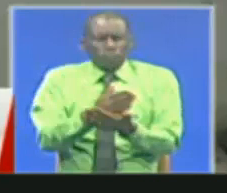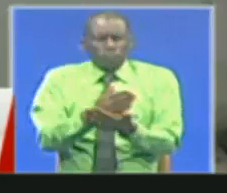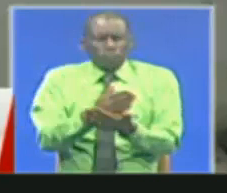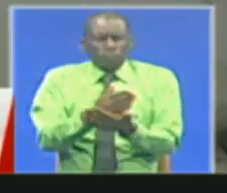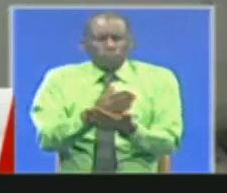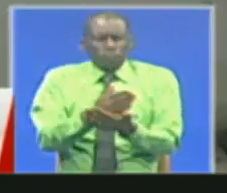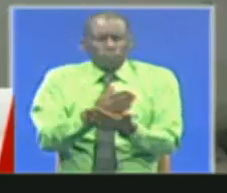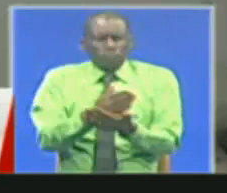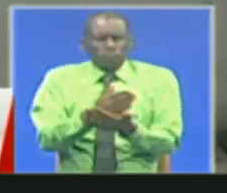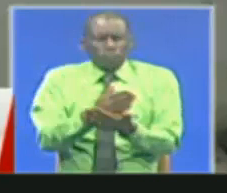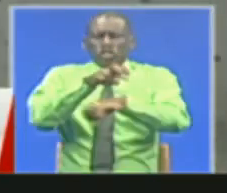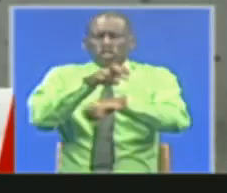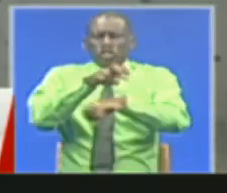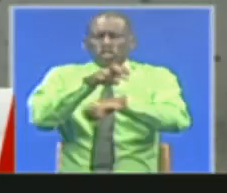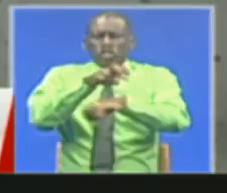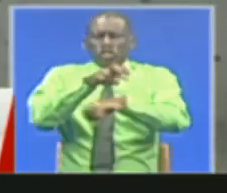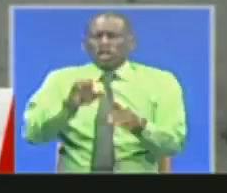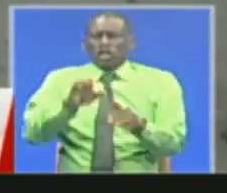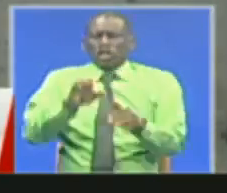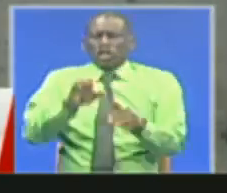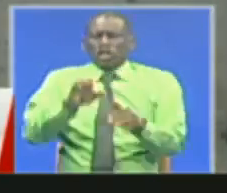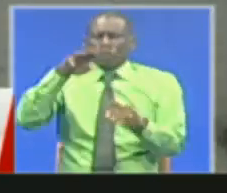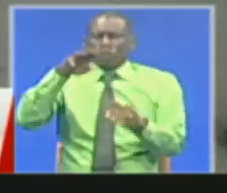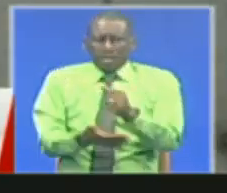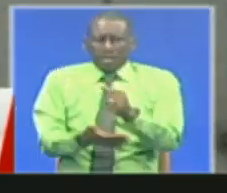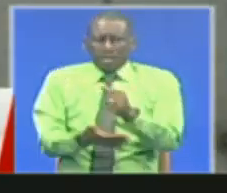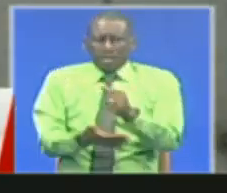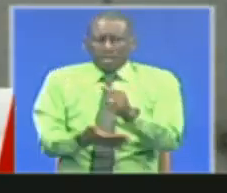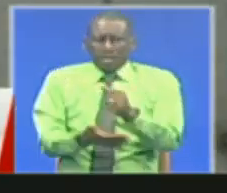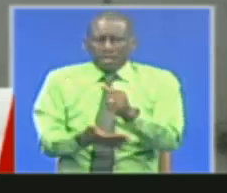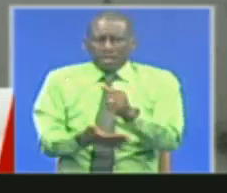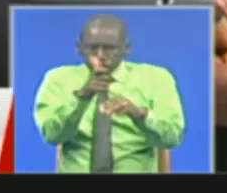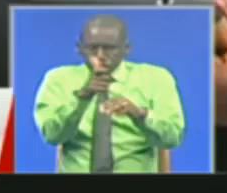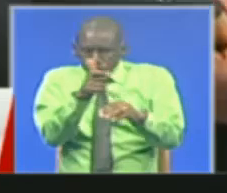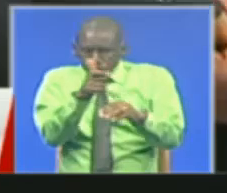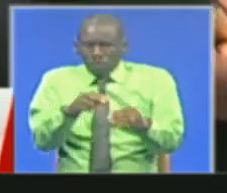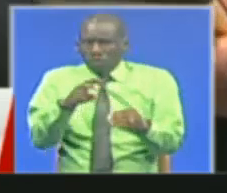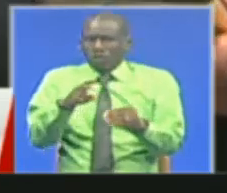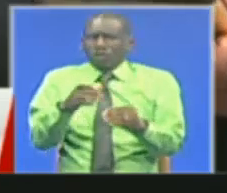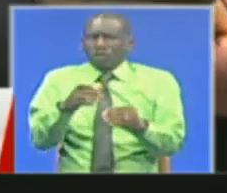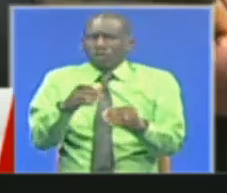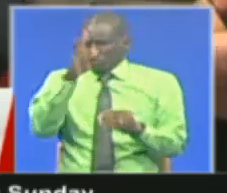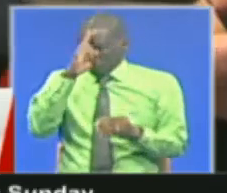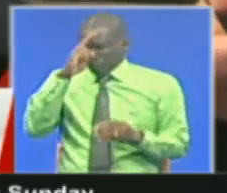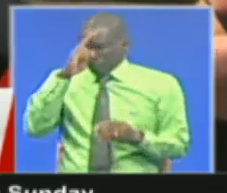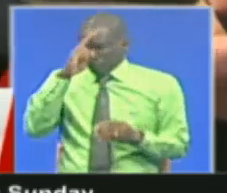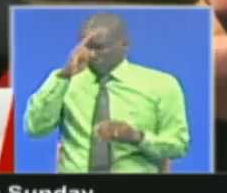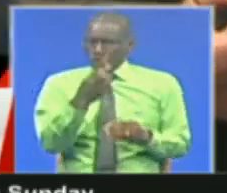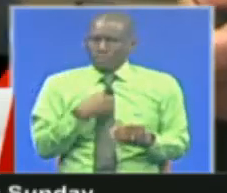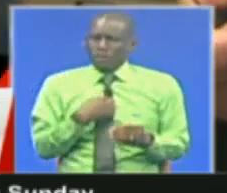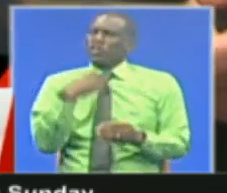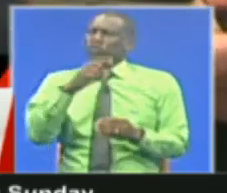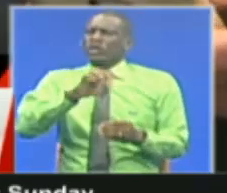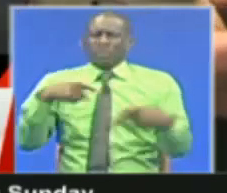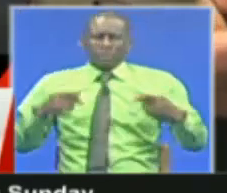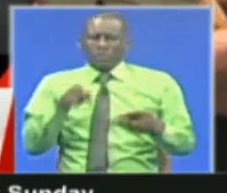Nation reporter Winnie Ouma could only help her team by recording their ordeal. Kuna polisi ambaye nilimtambua akaniona akaambia